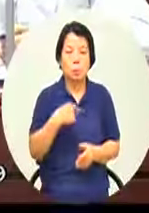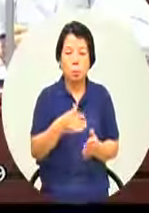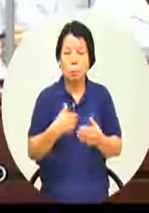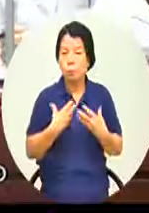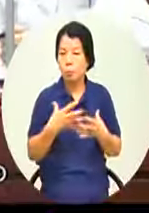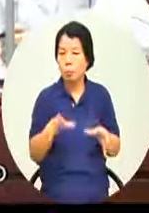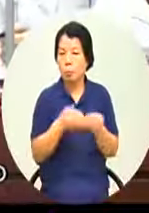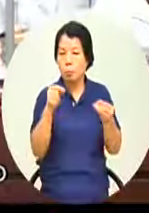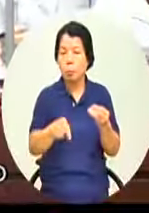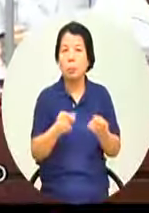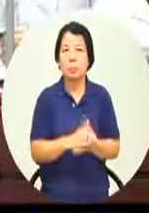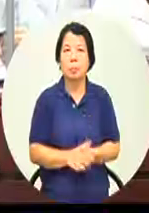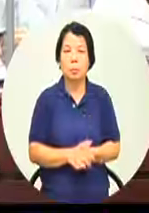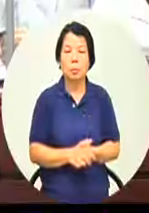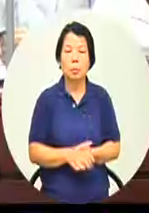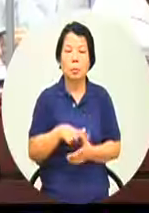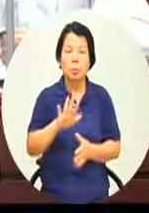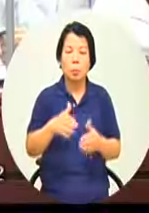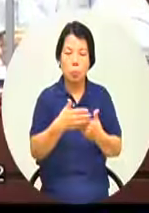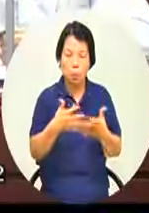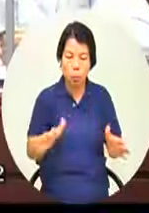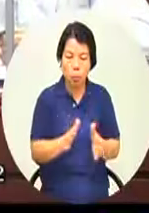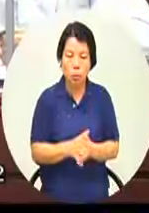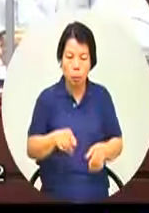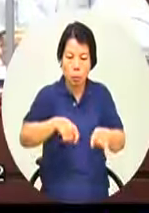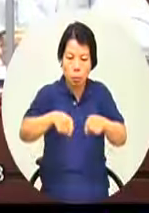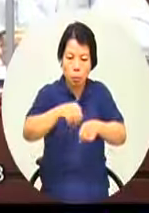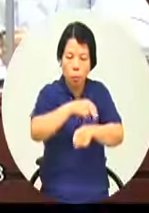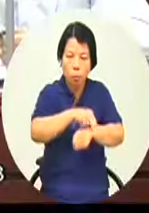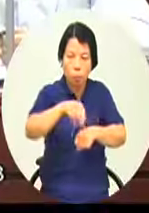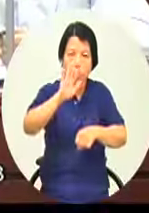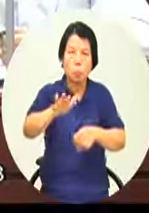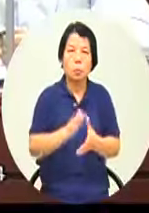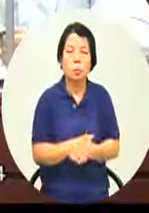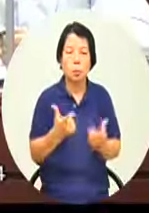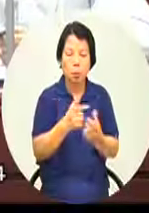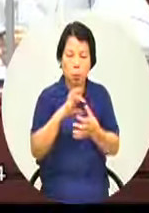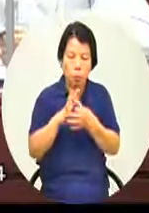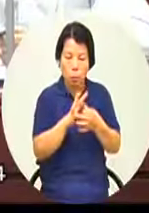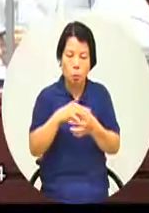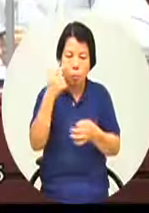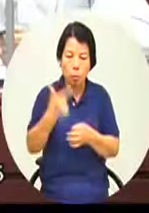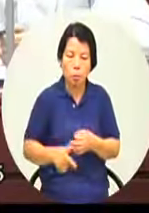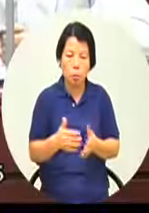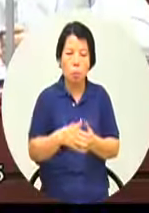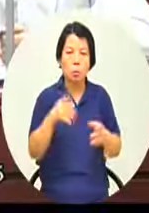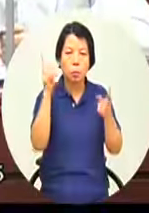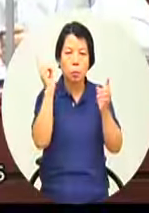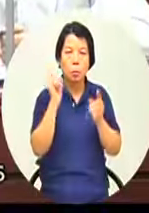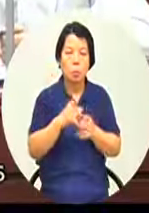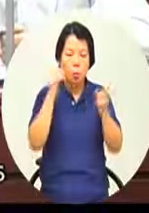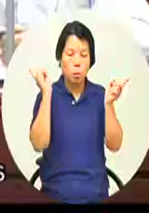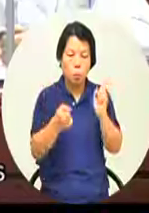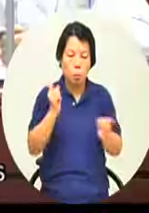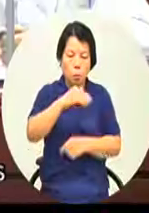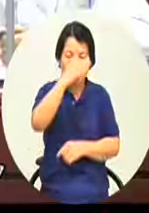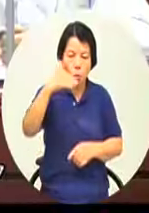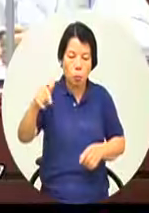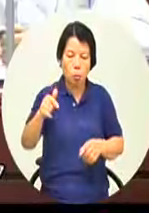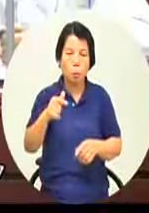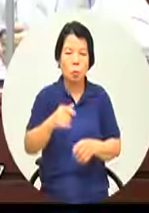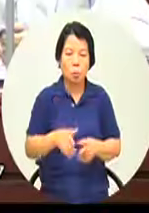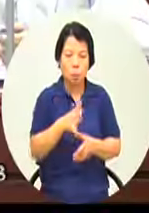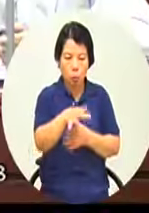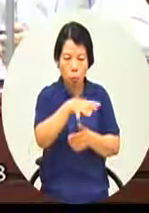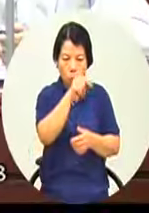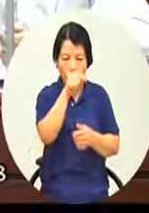我们其实还是有我们的一个步调哈，慢慢的去做这一些相关，像我们以古山为例，我们还有很多工作可以持续